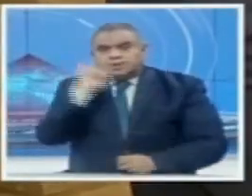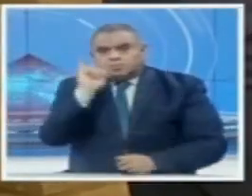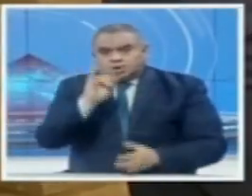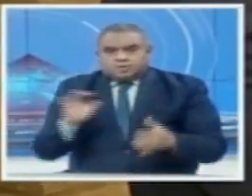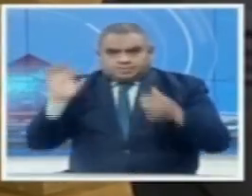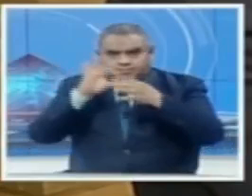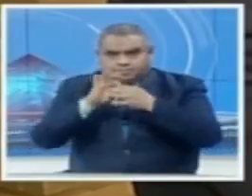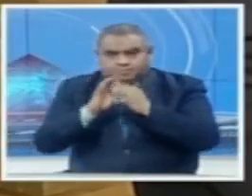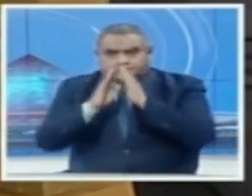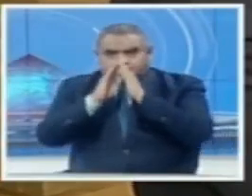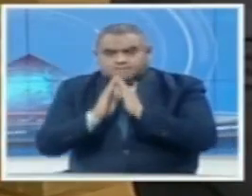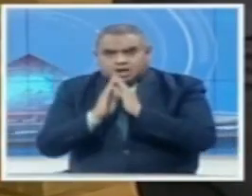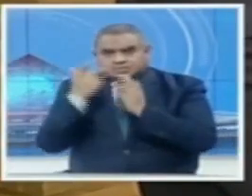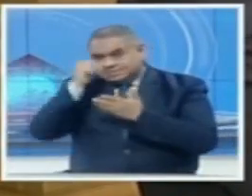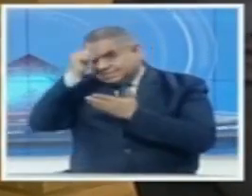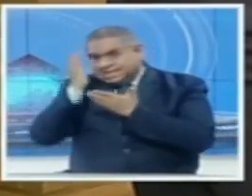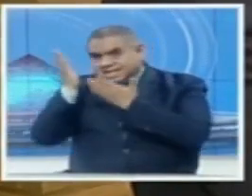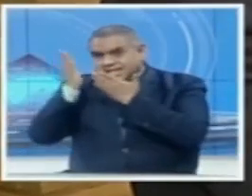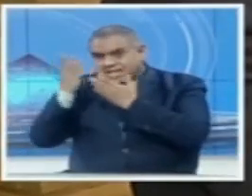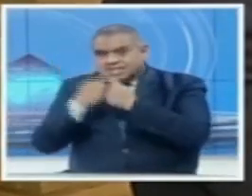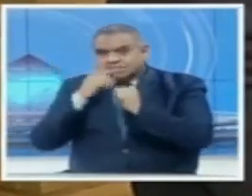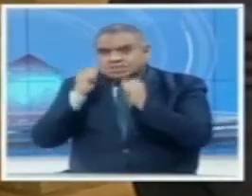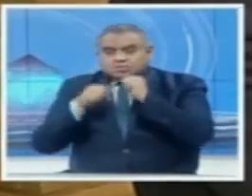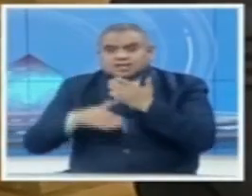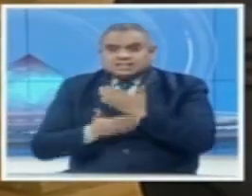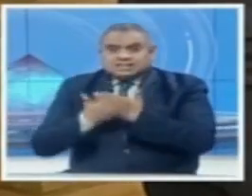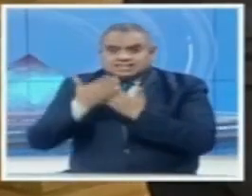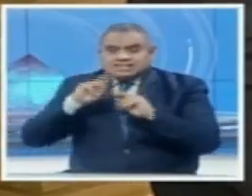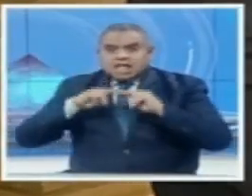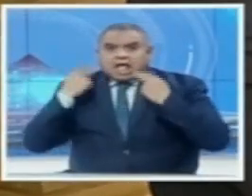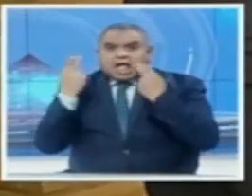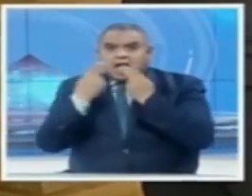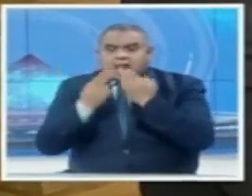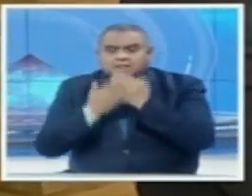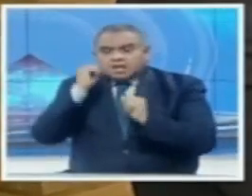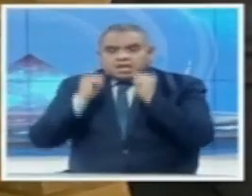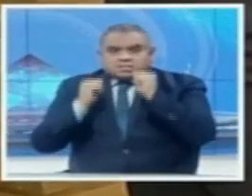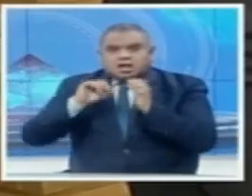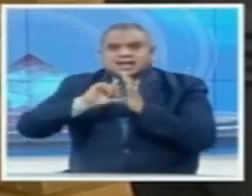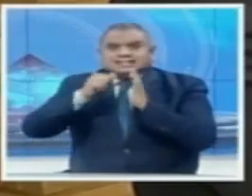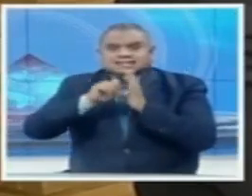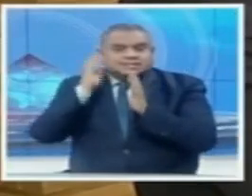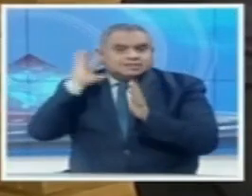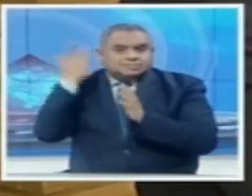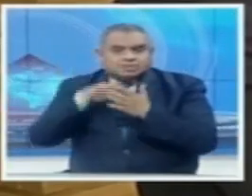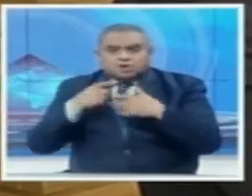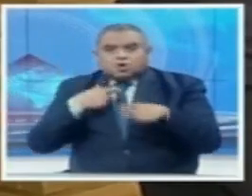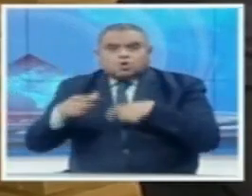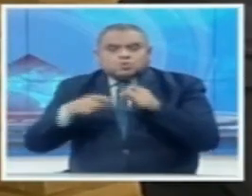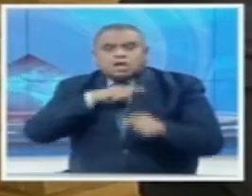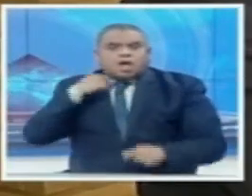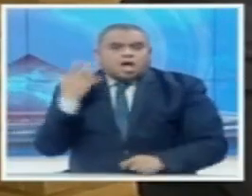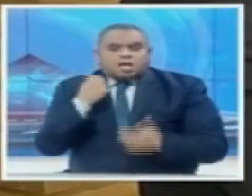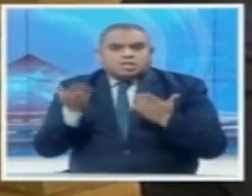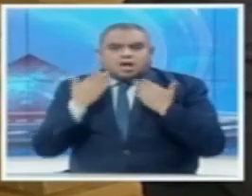الهند في قطاع الطاقه خاصه وان هناك اتجاه عالمي والاهتمام بالتقى الجديده والمتجدده وانتاج الهيدروجين الاخضر والتبادل